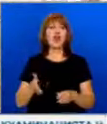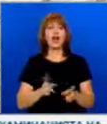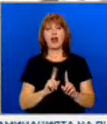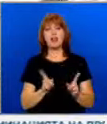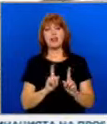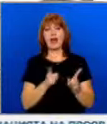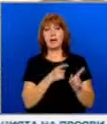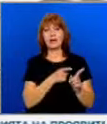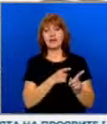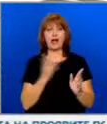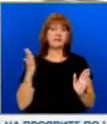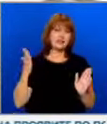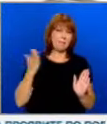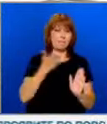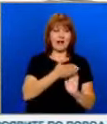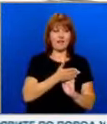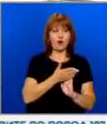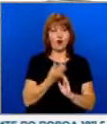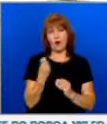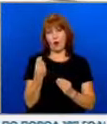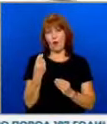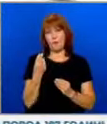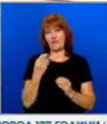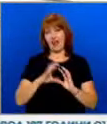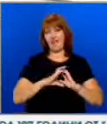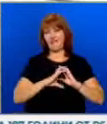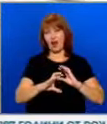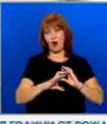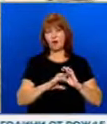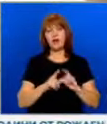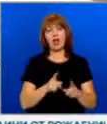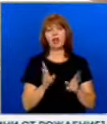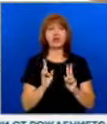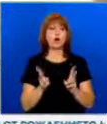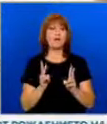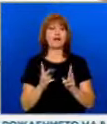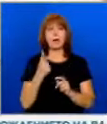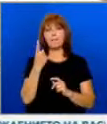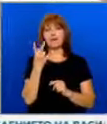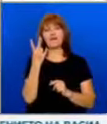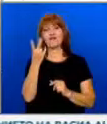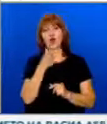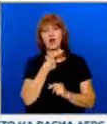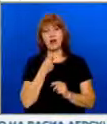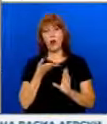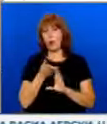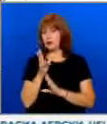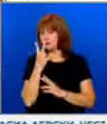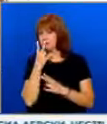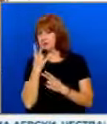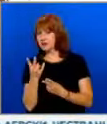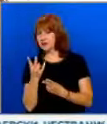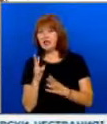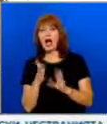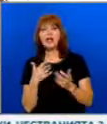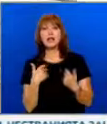които са директен влак, хубавите вагони. А нормален влак с първа и втора класа. Отидах да видя